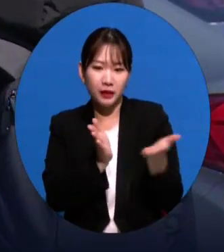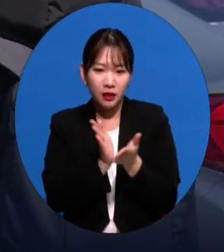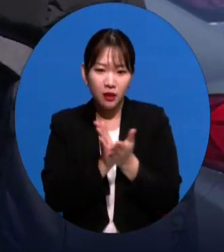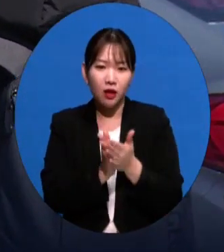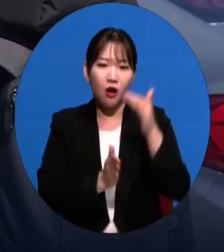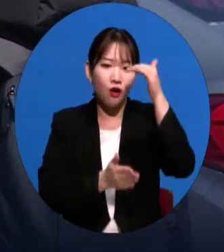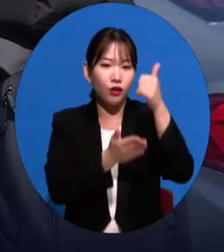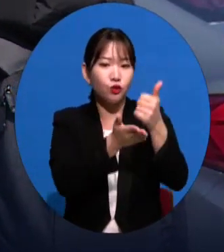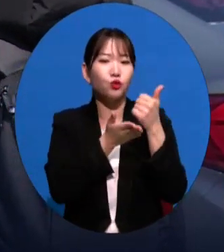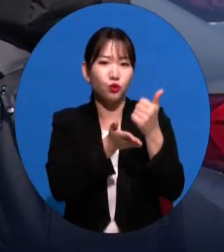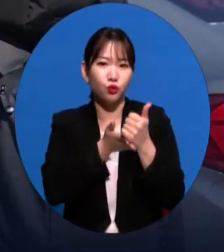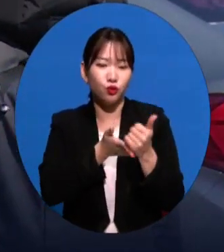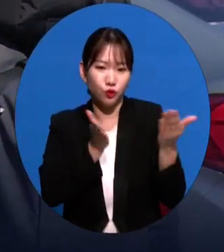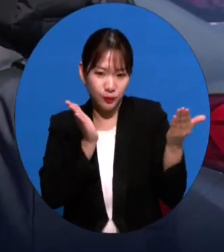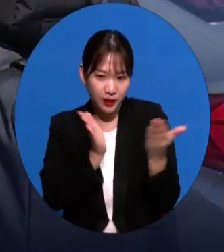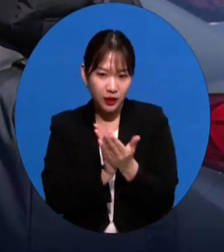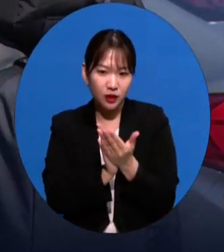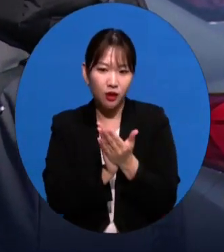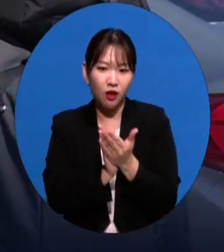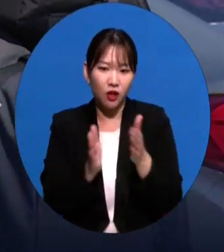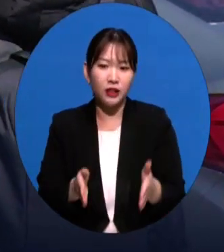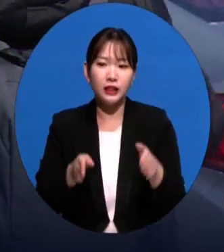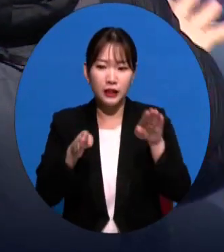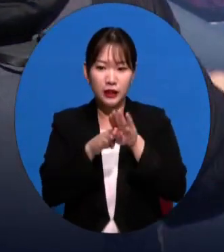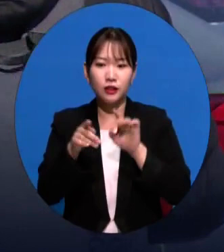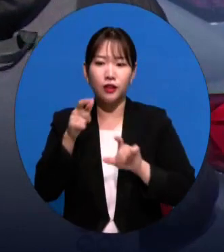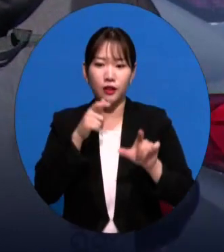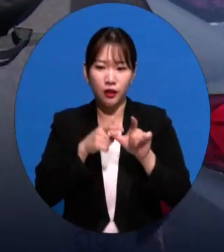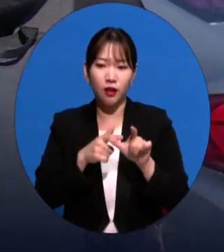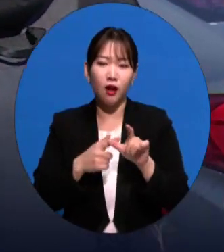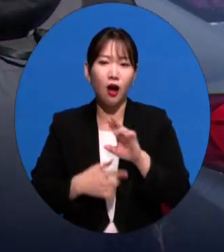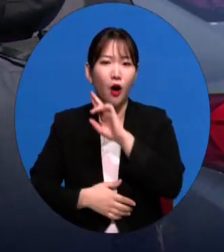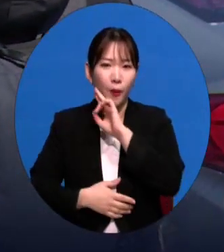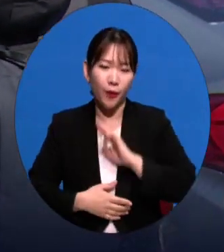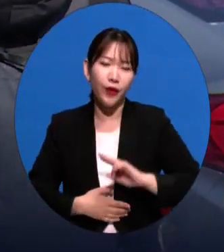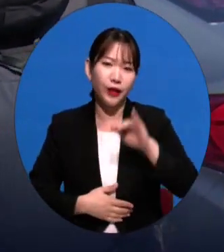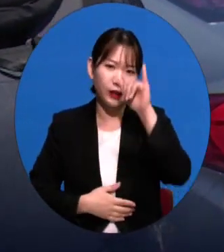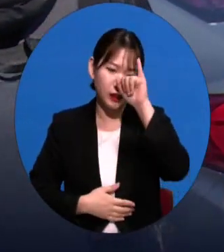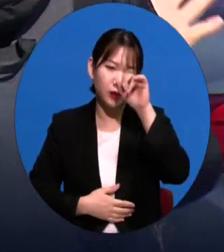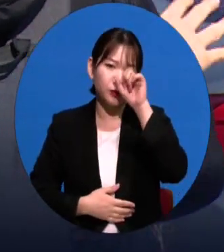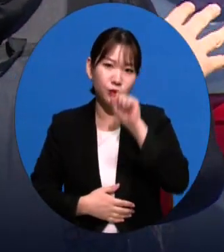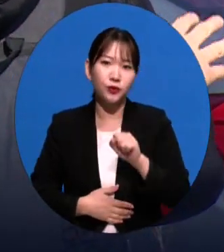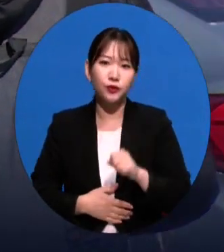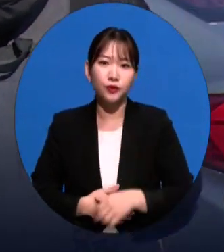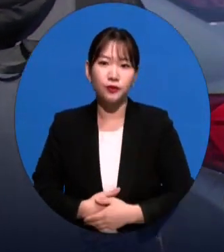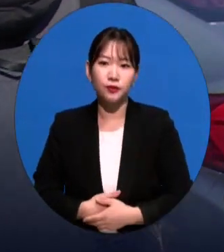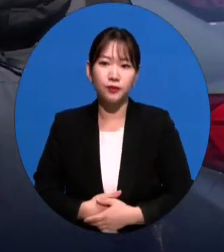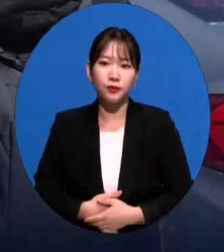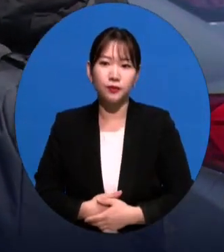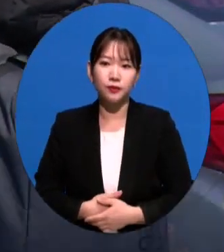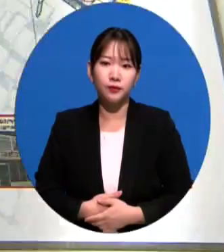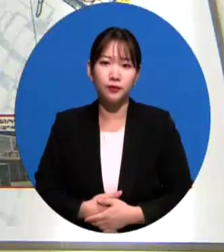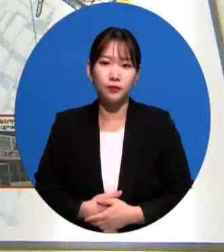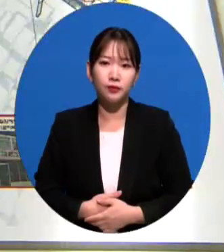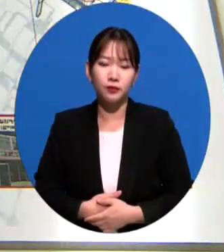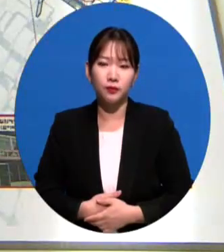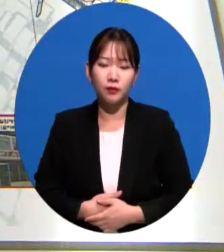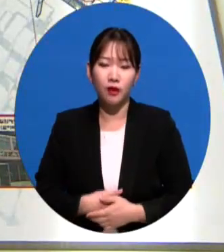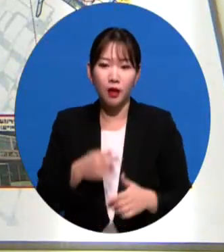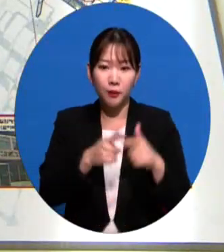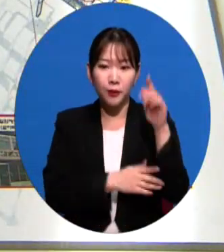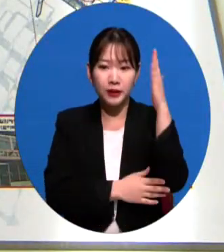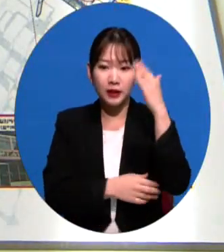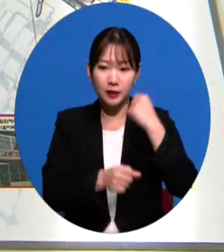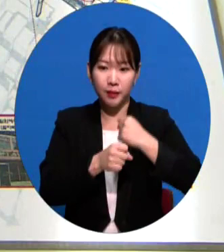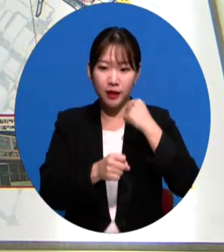그만큼 관광객 수에 맞춰서 예, 그 시설들이 좀 예, 편리하게 있었으면.